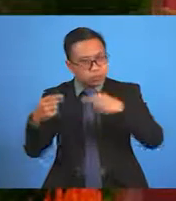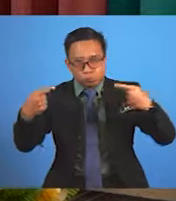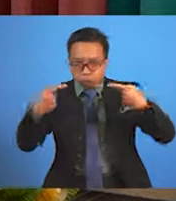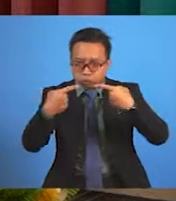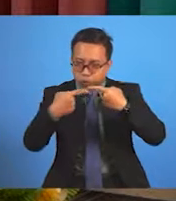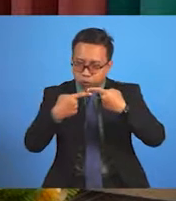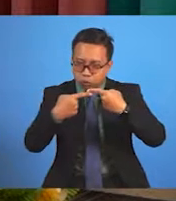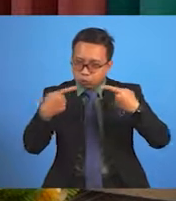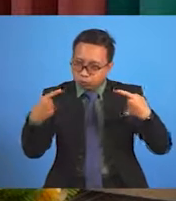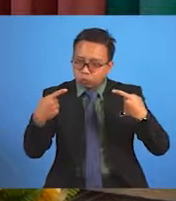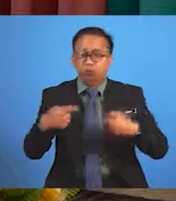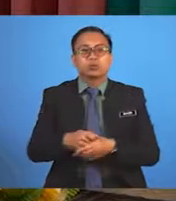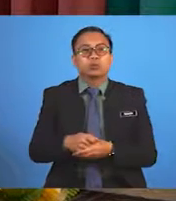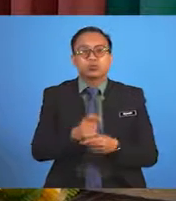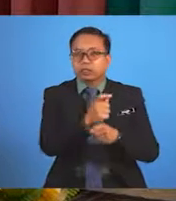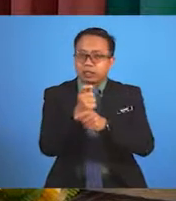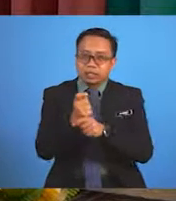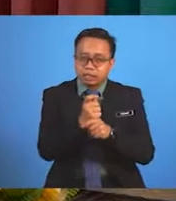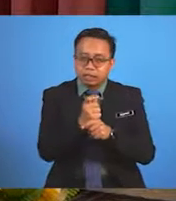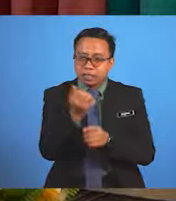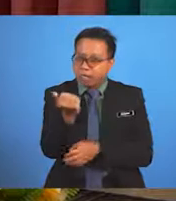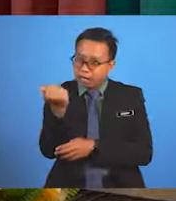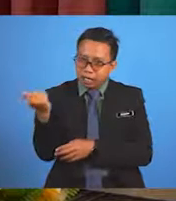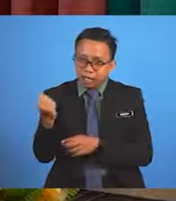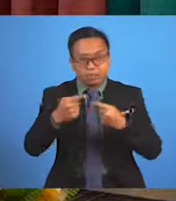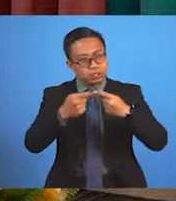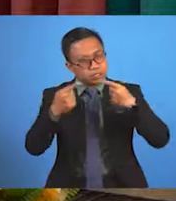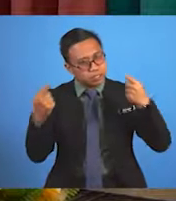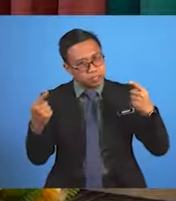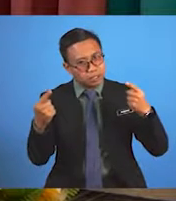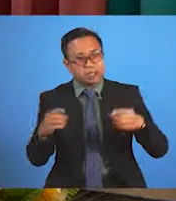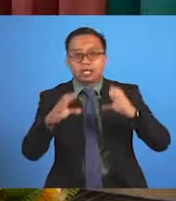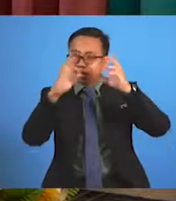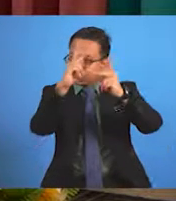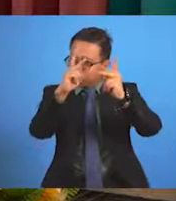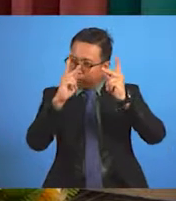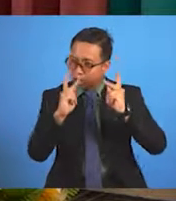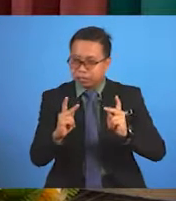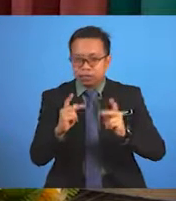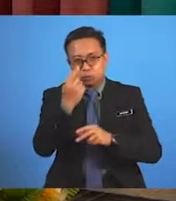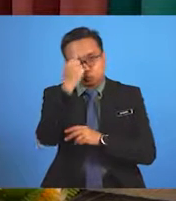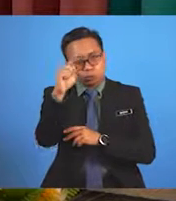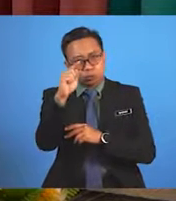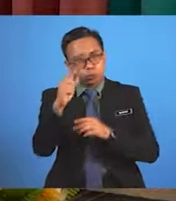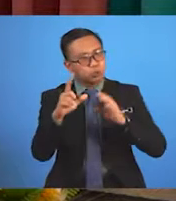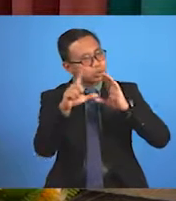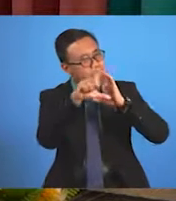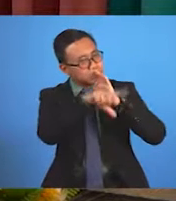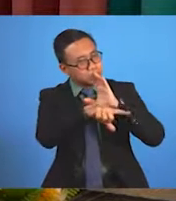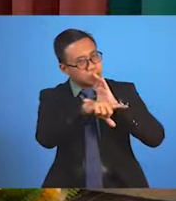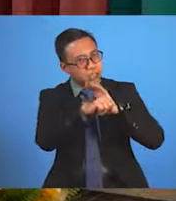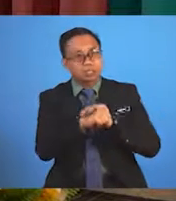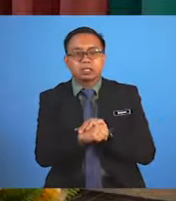tenakan, jenis peralatan pencegahan serta kaedah pencegahan yang perlu dilakukan